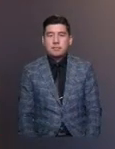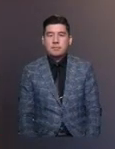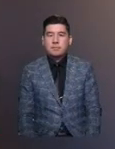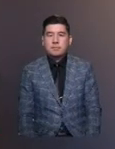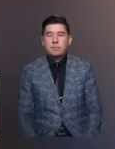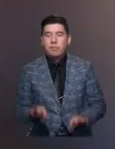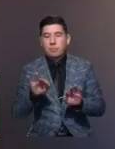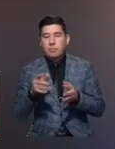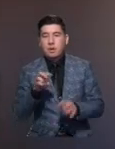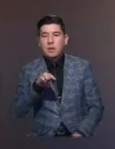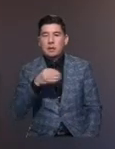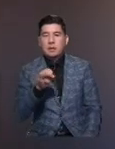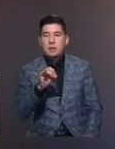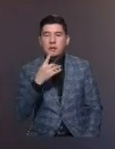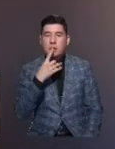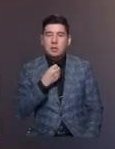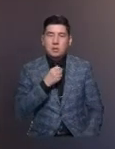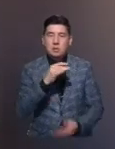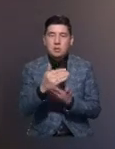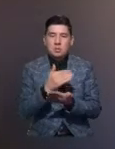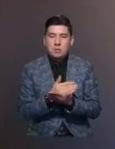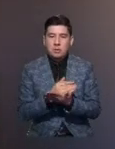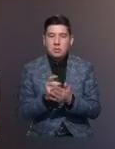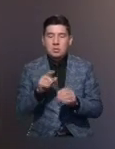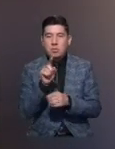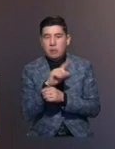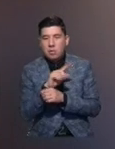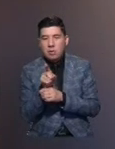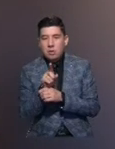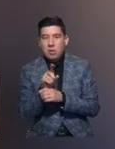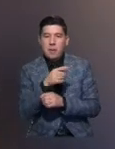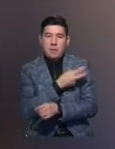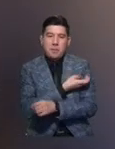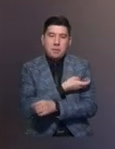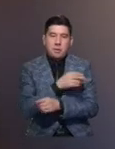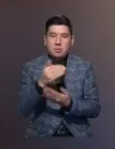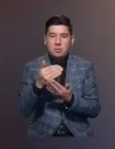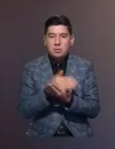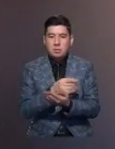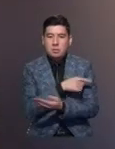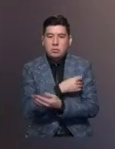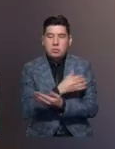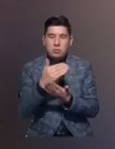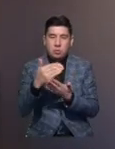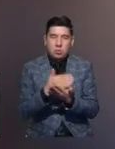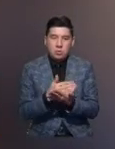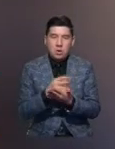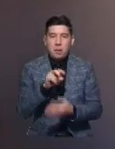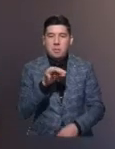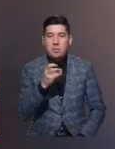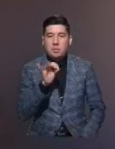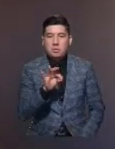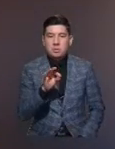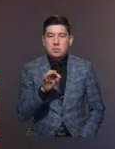Попытка Нетаньяху и его армии изобразить вторжение своих танков в больницу Шифа так, как будто это достижение, является политической незрелостью